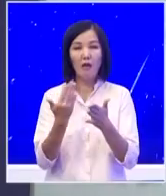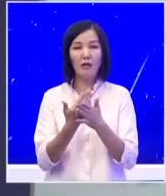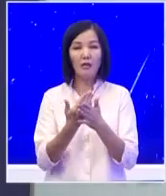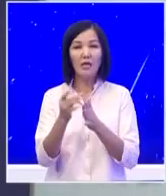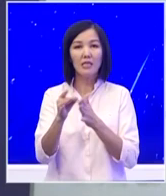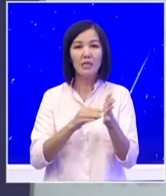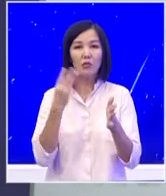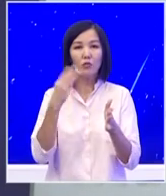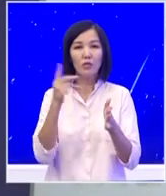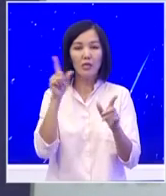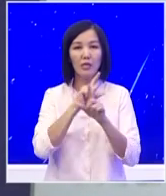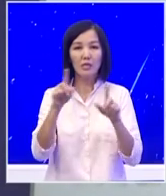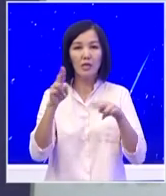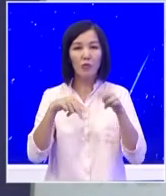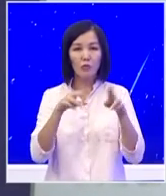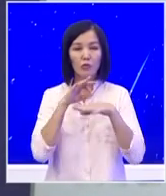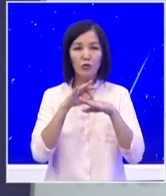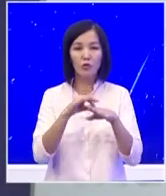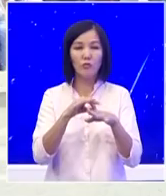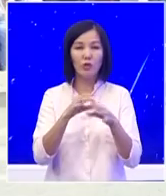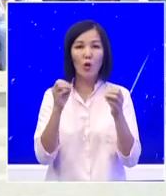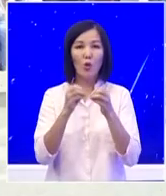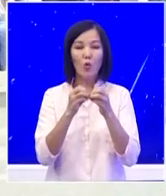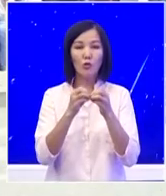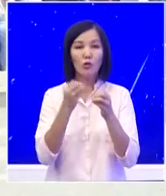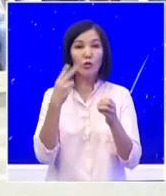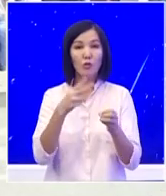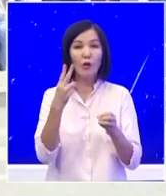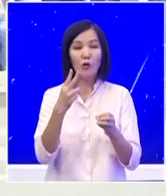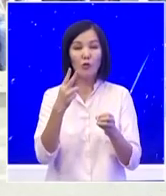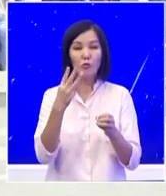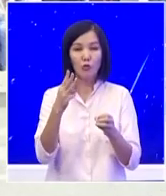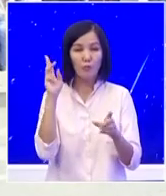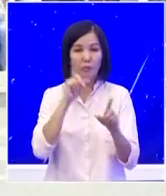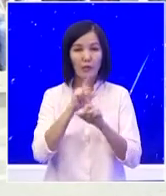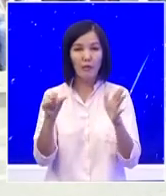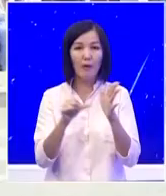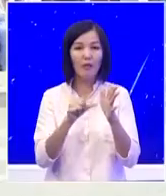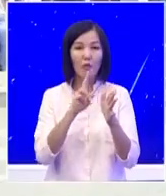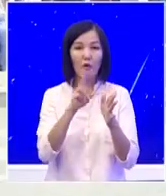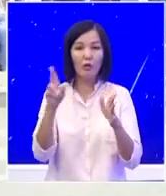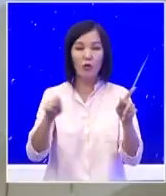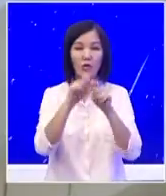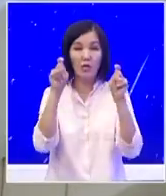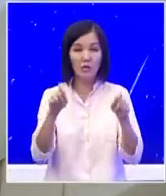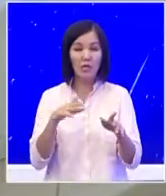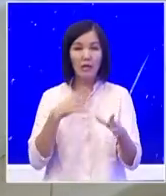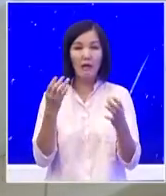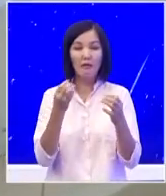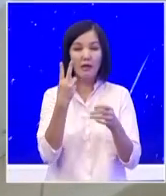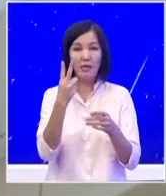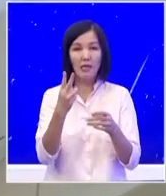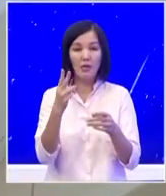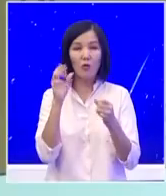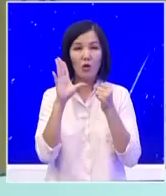бірден 32 нысанның құрылысы жүріп жатыр. Оның 23 мектеп. Алтауы алғашқы 40-те ел игілігіне беріледі. Тағы екеуін